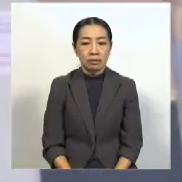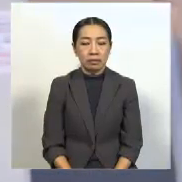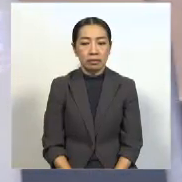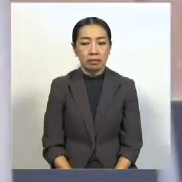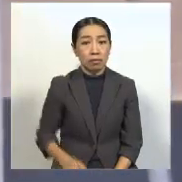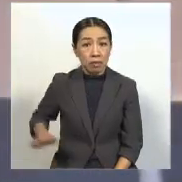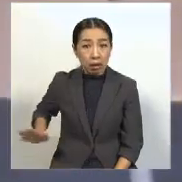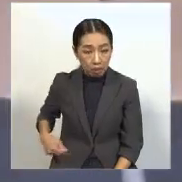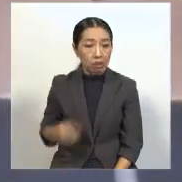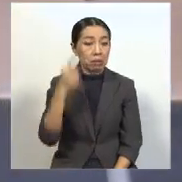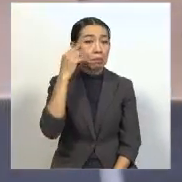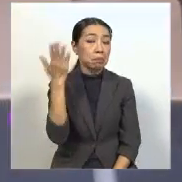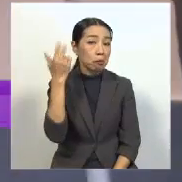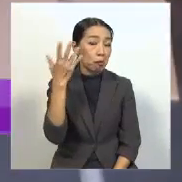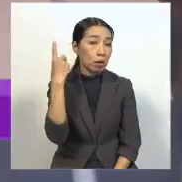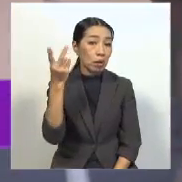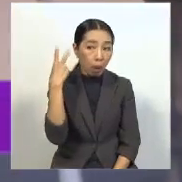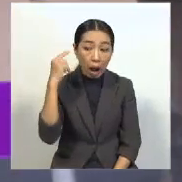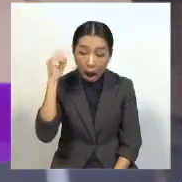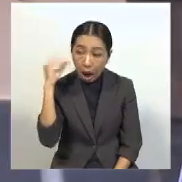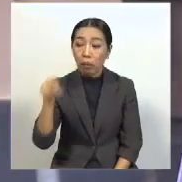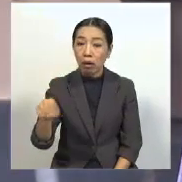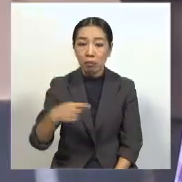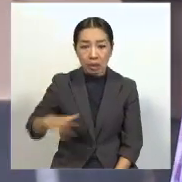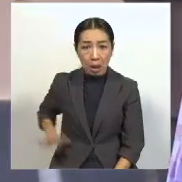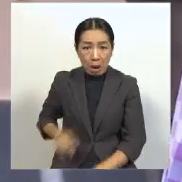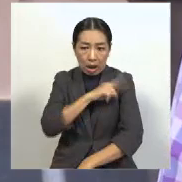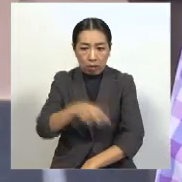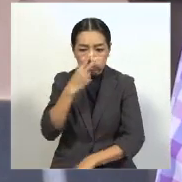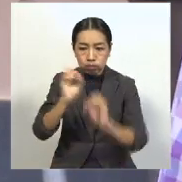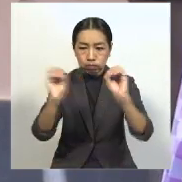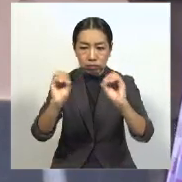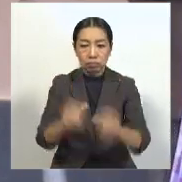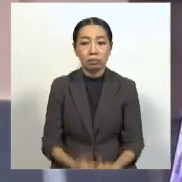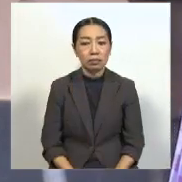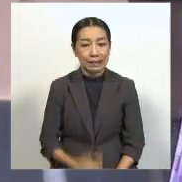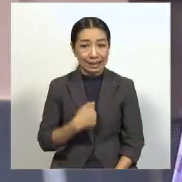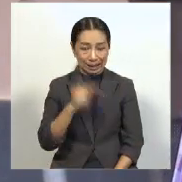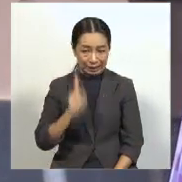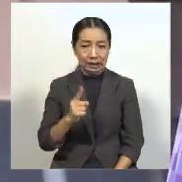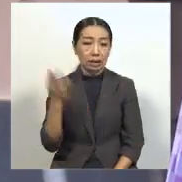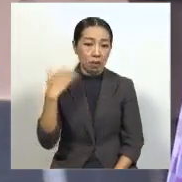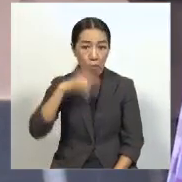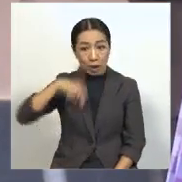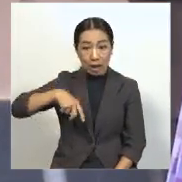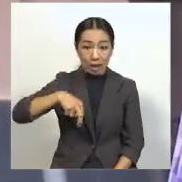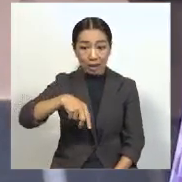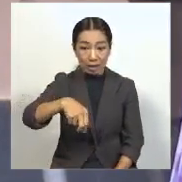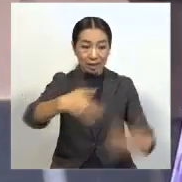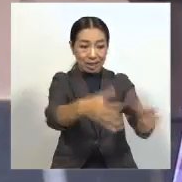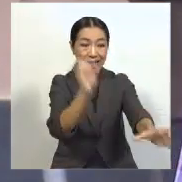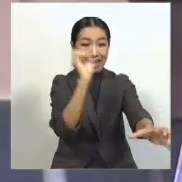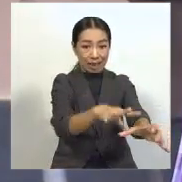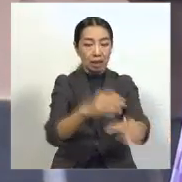ป้าก็เพิ่งจะรู้เมื่อวันสองวันเนี่ย แต่ป้าไม่เคยเห็นตัวนี้ ไม่เคยเห็นแล้วเขายังบอกว่าเดินต้องระวังนะก็เวลามาทิ้งขยะก็ต้อง